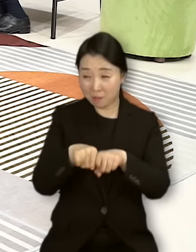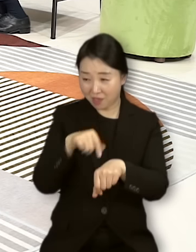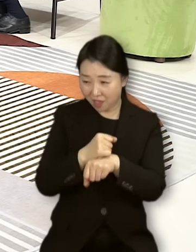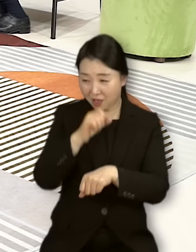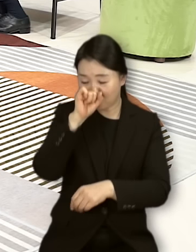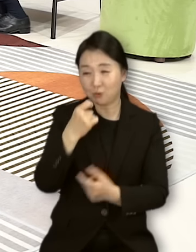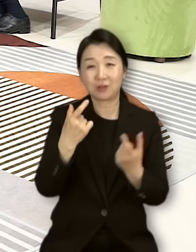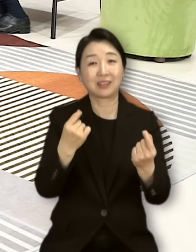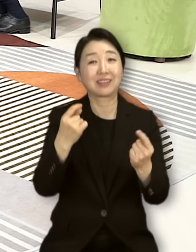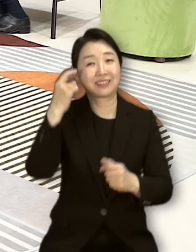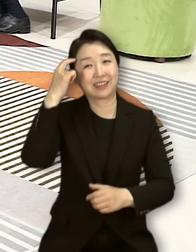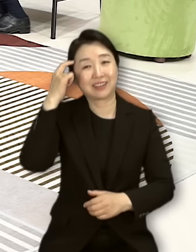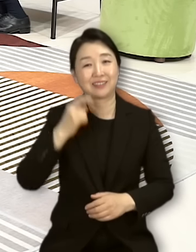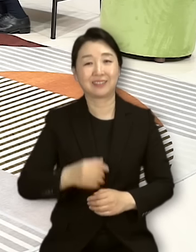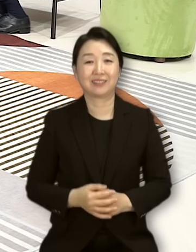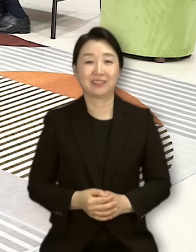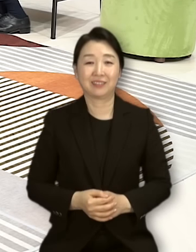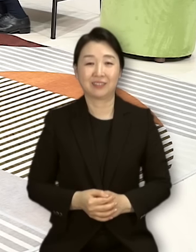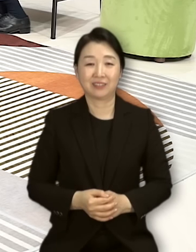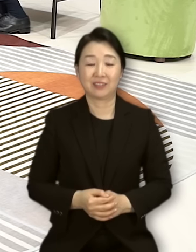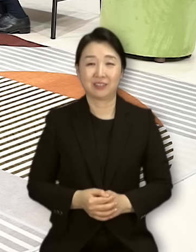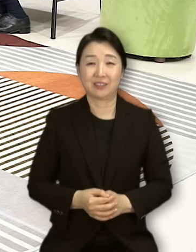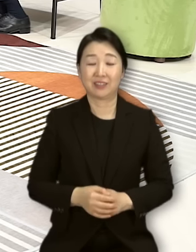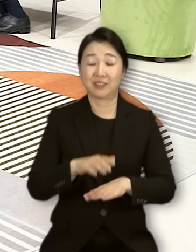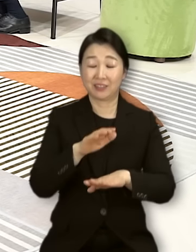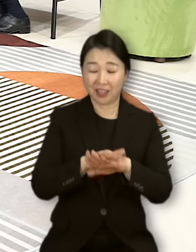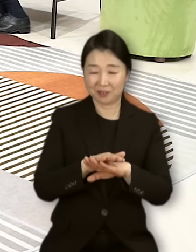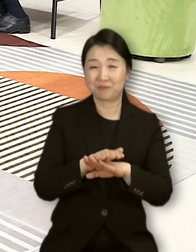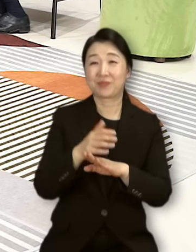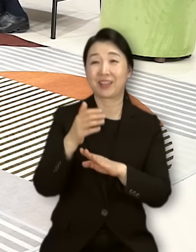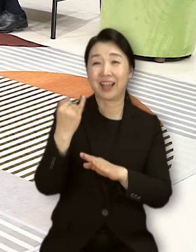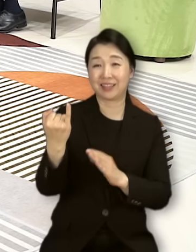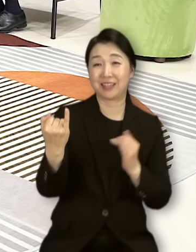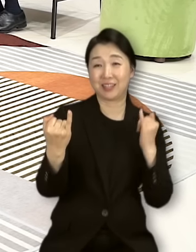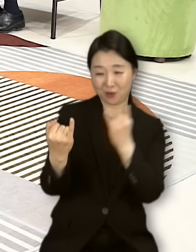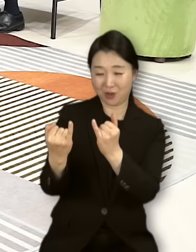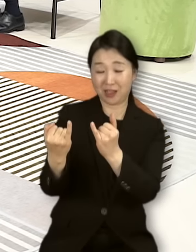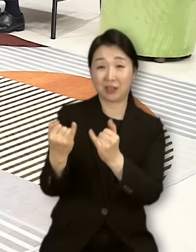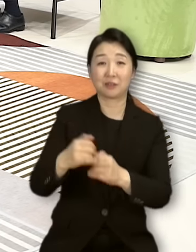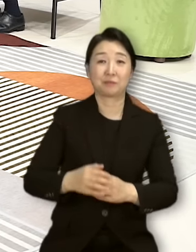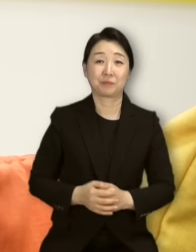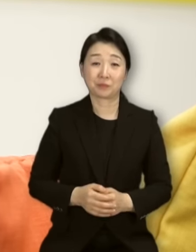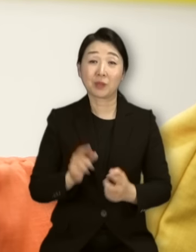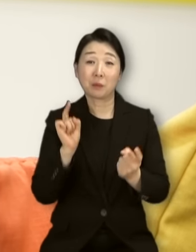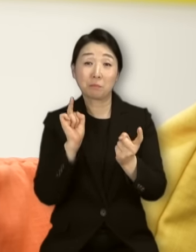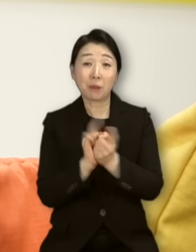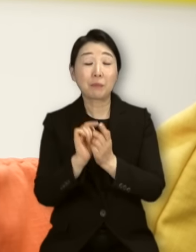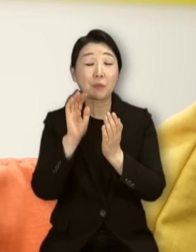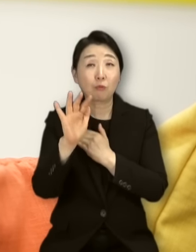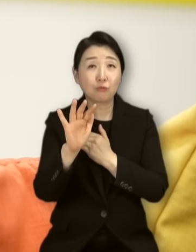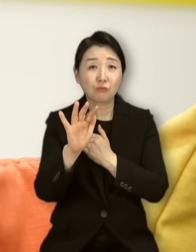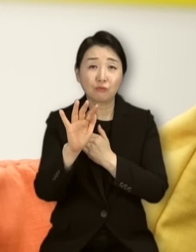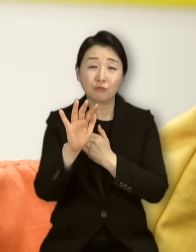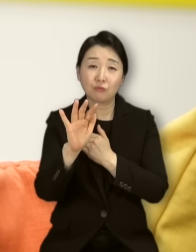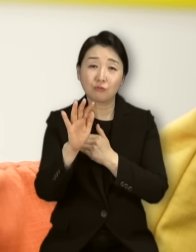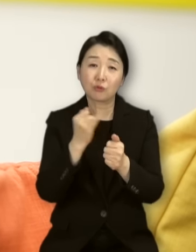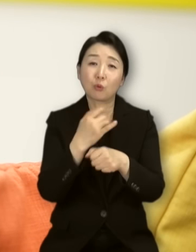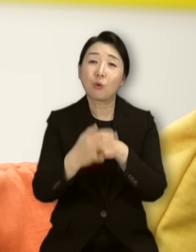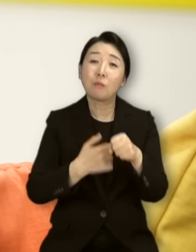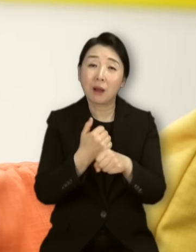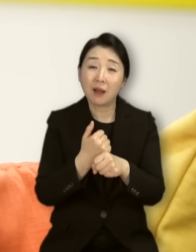소개팅하고 얼마 후에 결혼하신 거예요 1년 반 정도 오 근데 더 재밌었던 건네